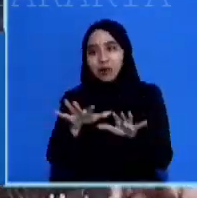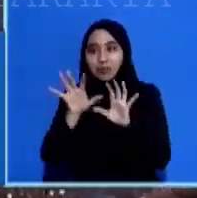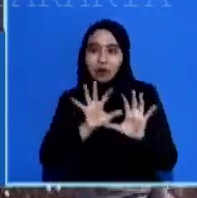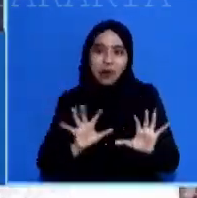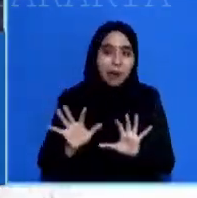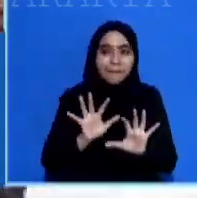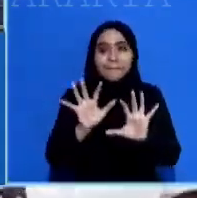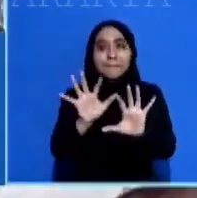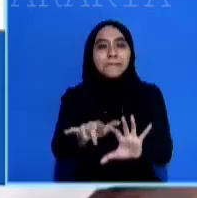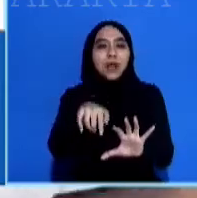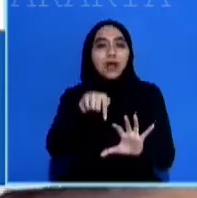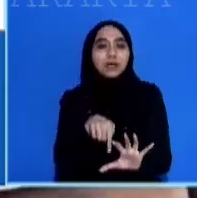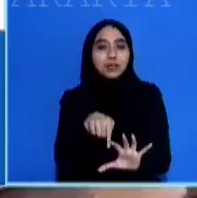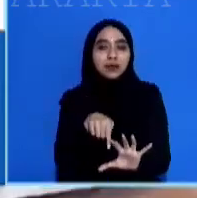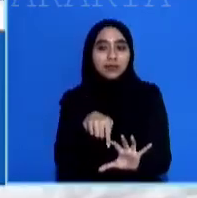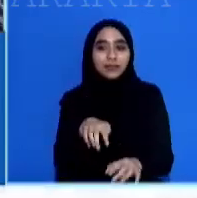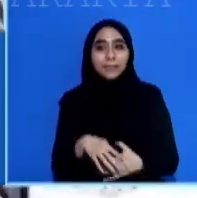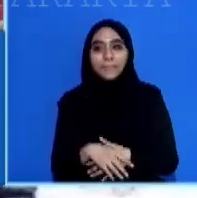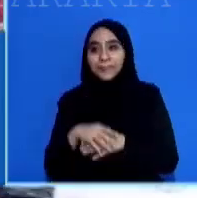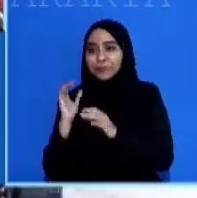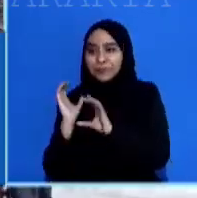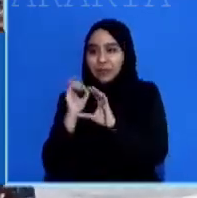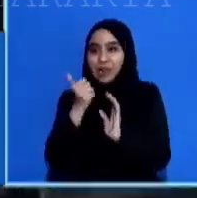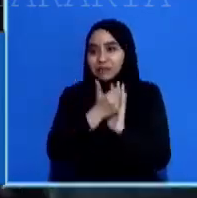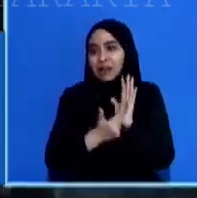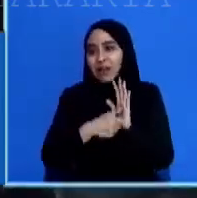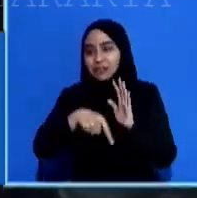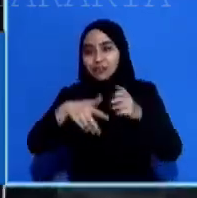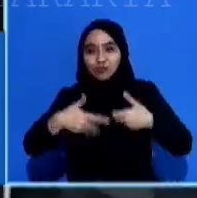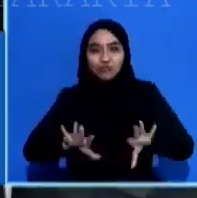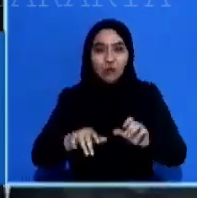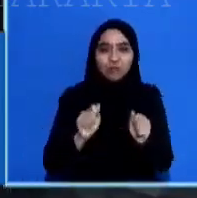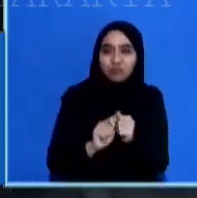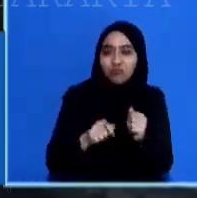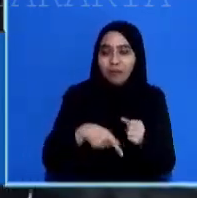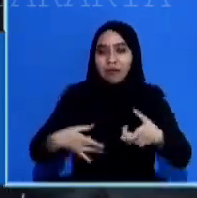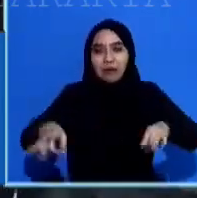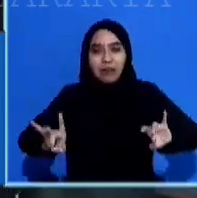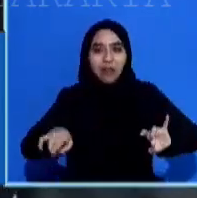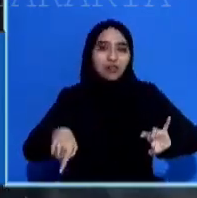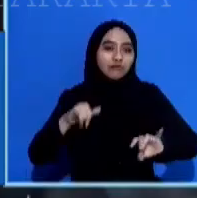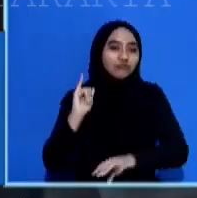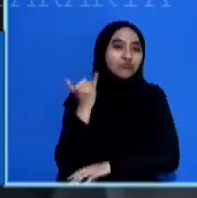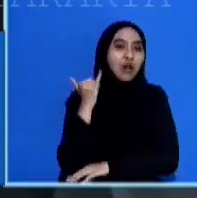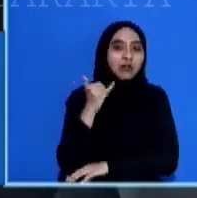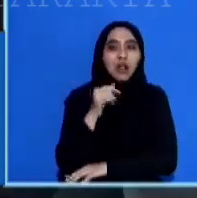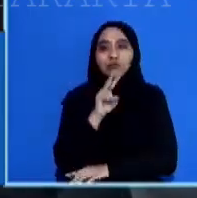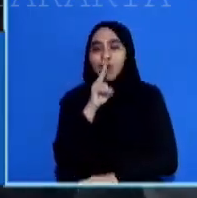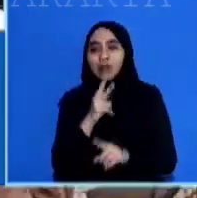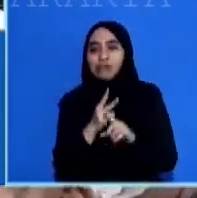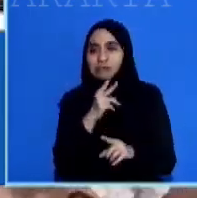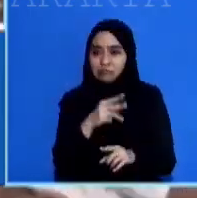saat berlangsungnya upacara garabek tersebutbek sendiri diselenggarakan Keraton Yogyakarta sebanyak tig kali untuk